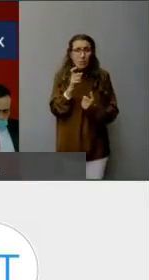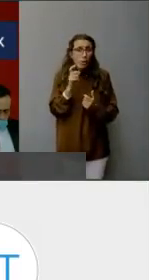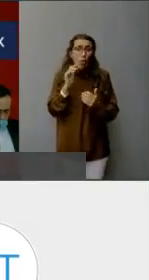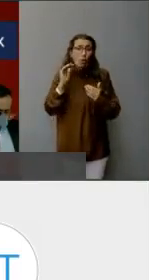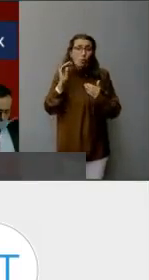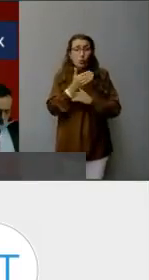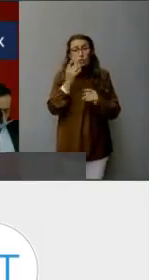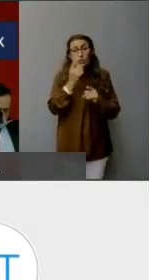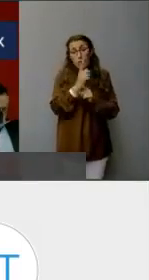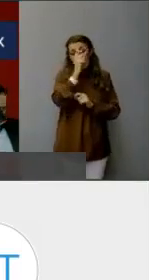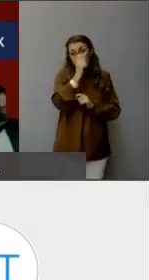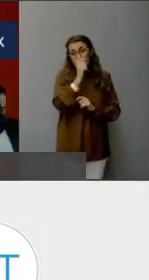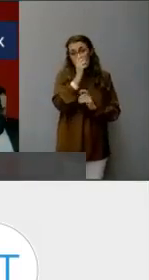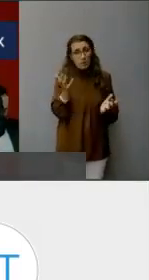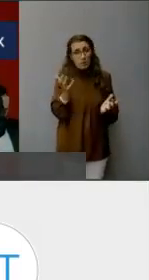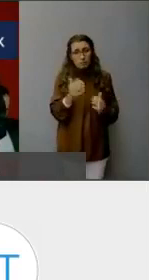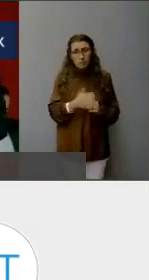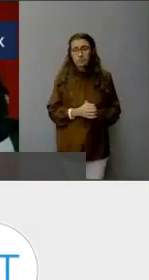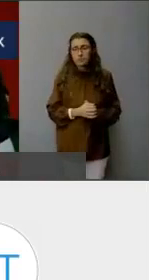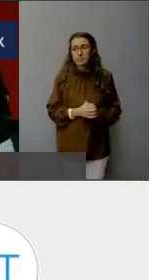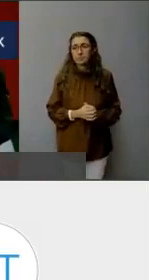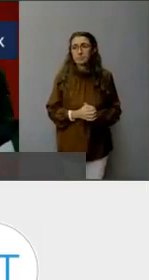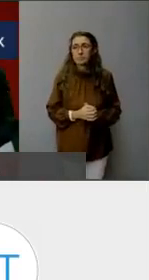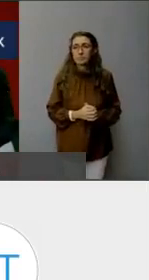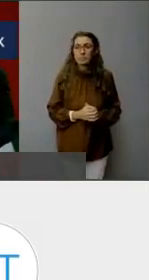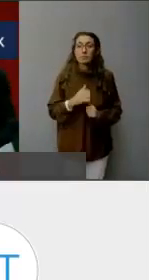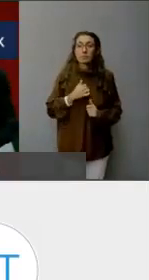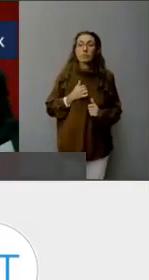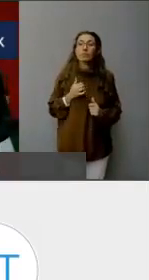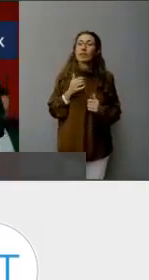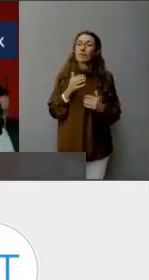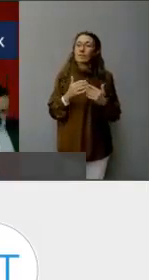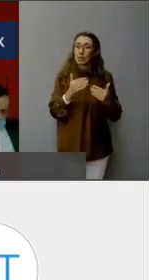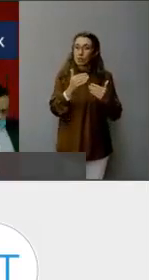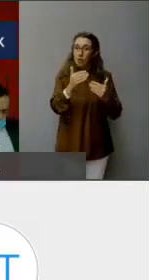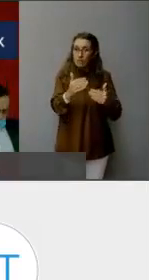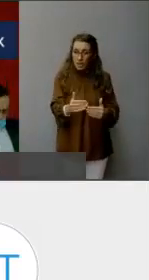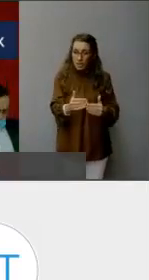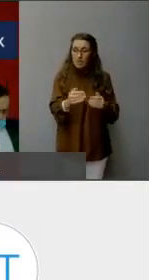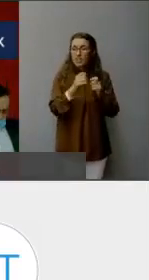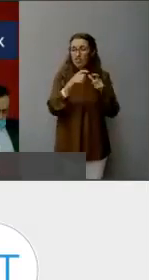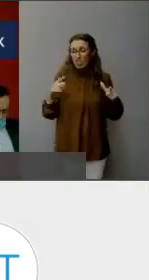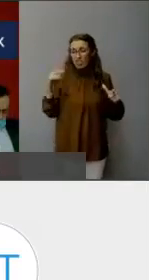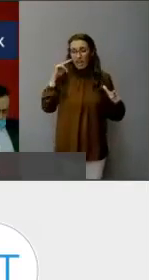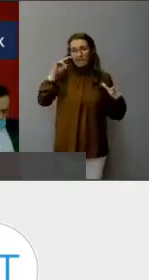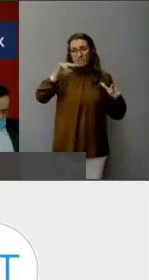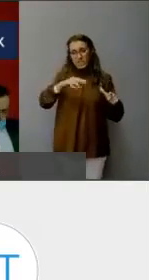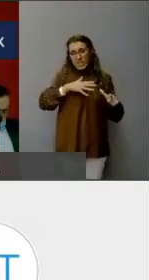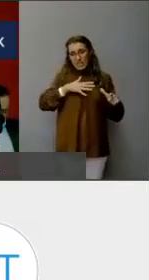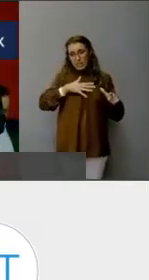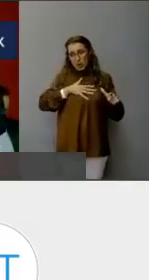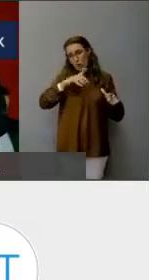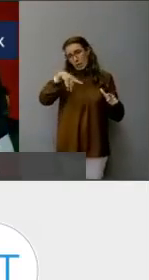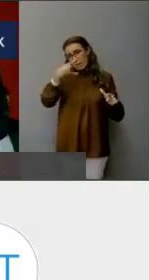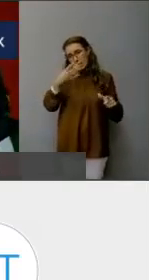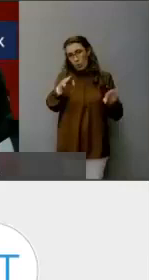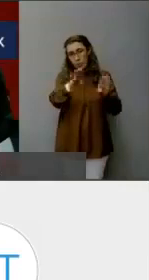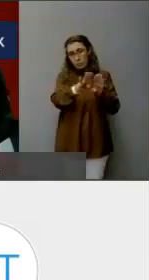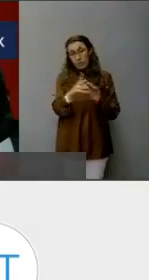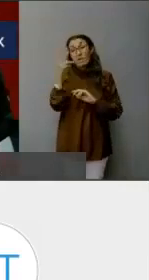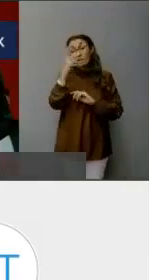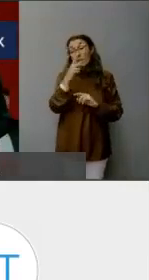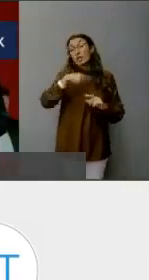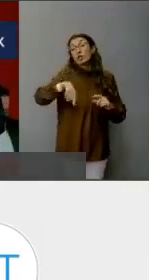una dignità di persona avanti con la visione di città e conclude l'origine città ce l'abbiamo cari